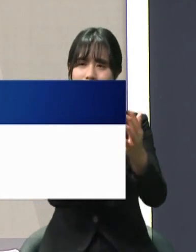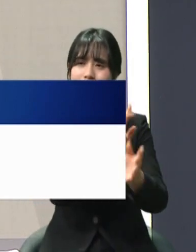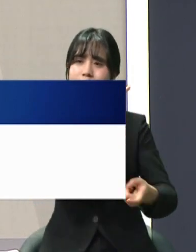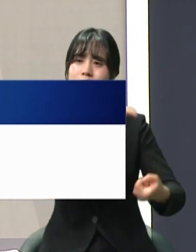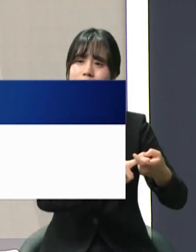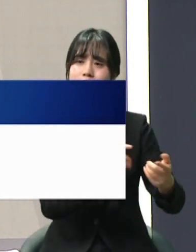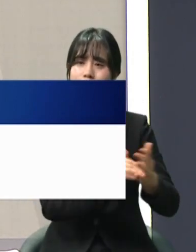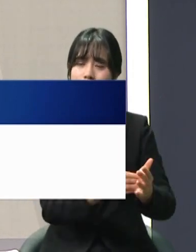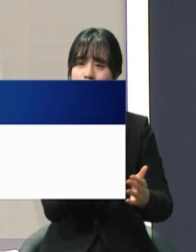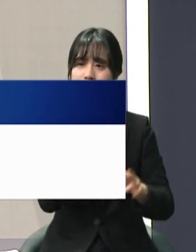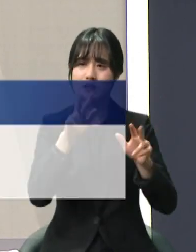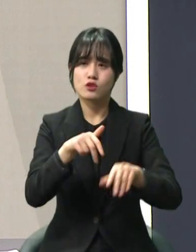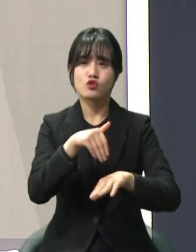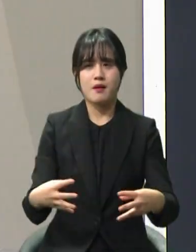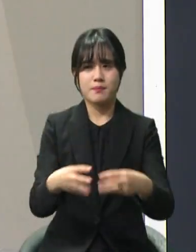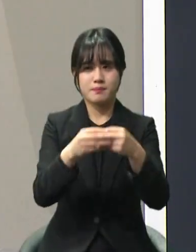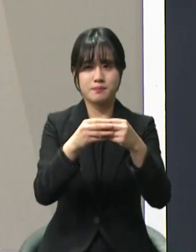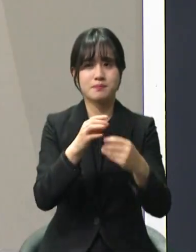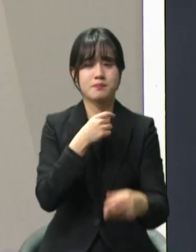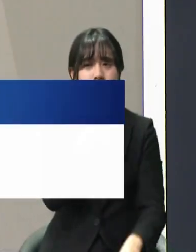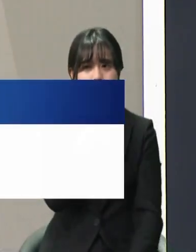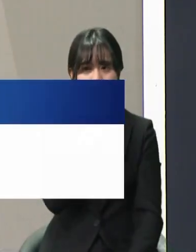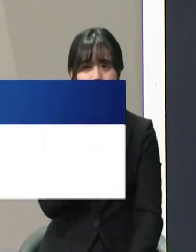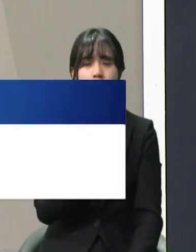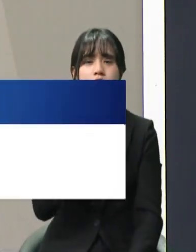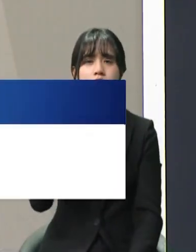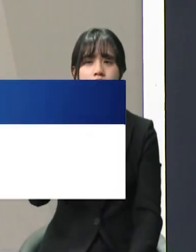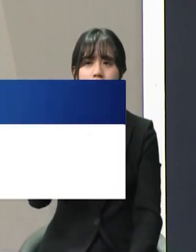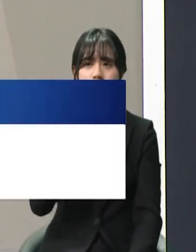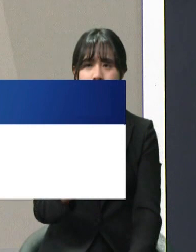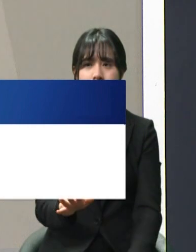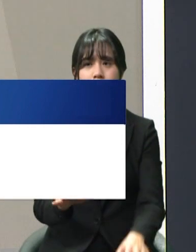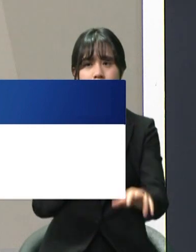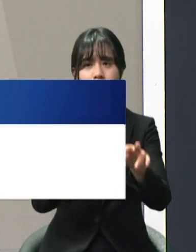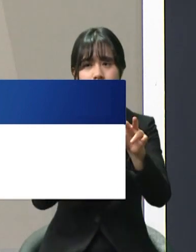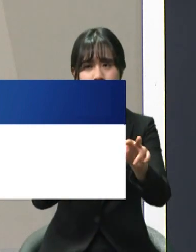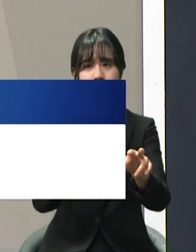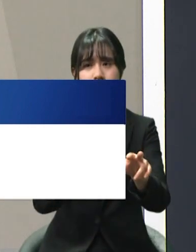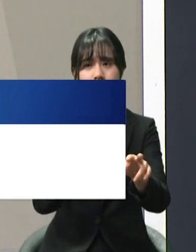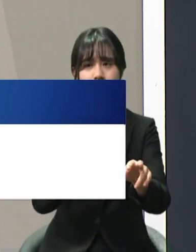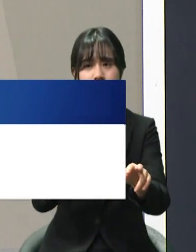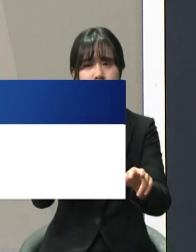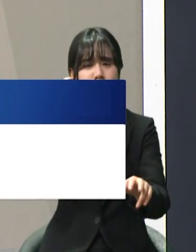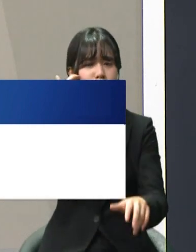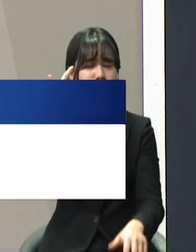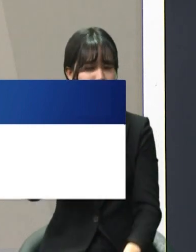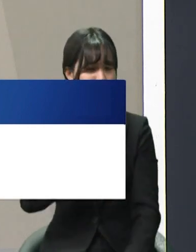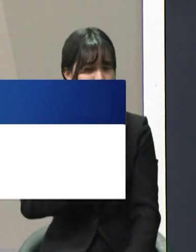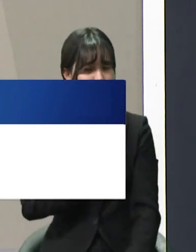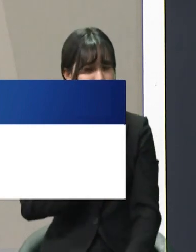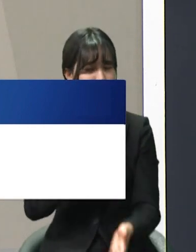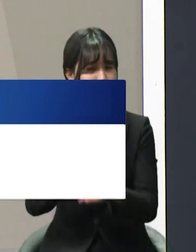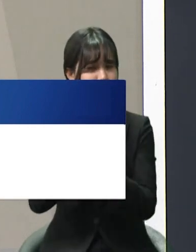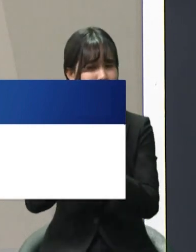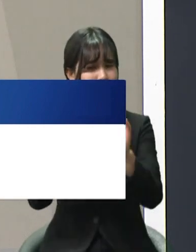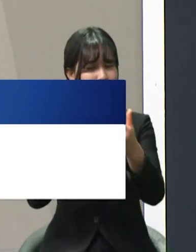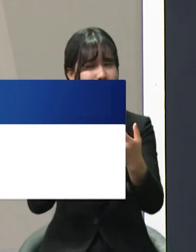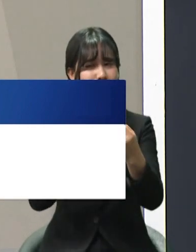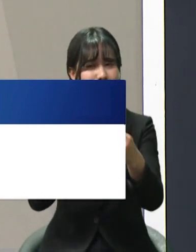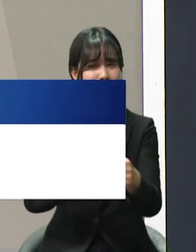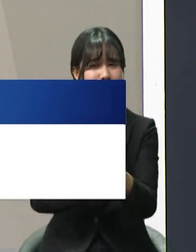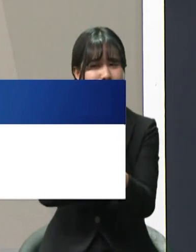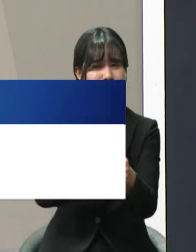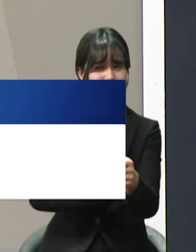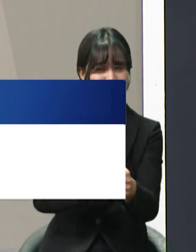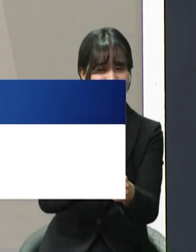지금 와서 후회를 하시는지 안 하시는지 한번. 그거는 지금 이원복 후보가 저한테 할 질문은 아닌 것 같은데요. 먼저 꼼수를